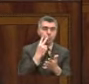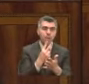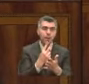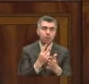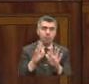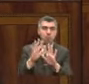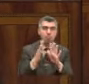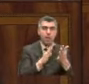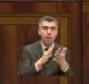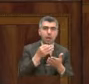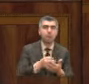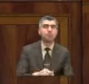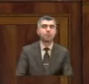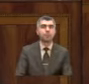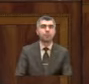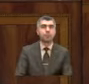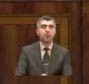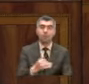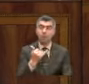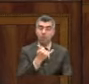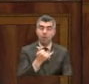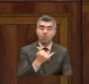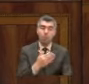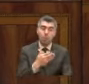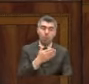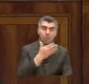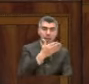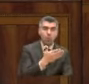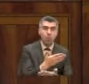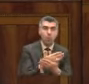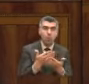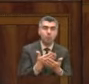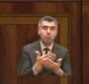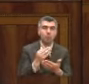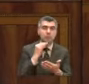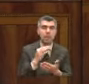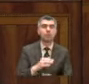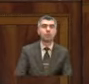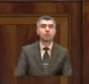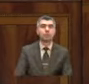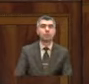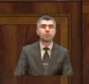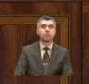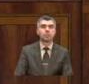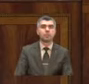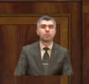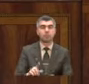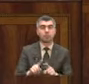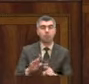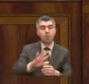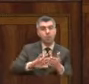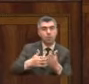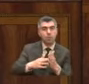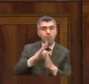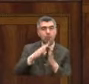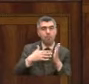البيئية. الموضوع له صبغة أفقية يهم مختلف القطاعات، وذلك بإخضاع كل